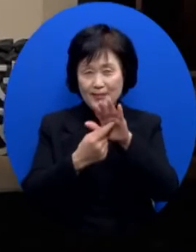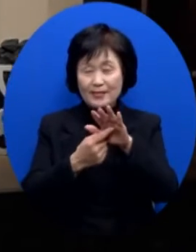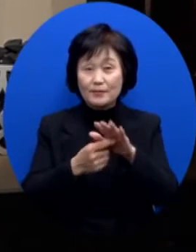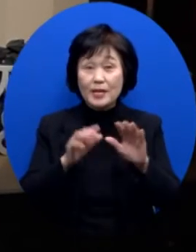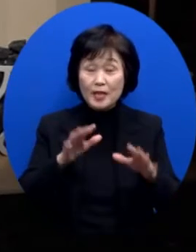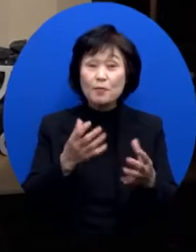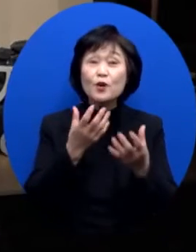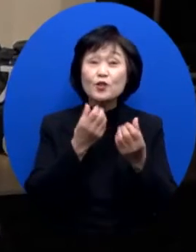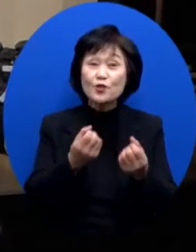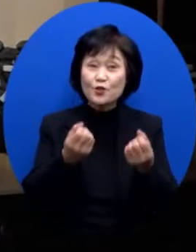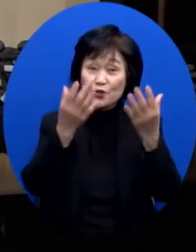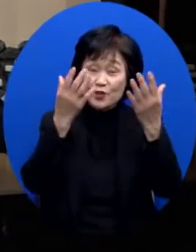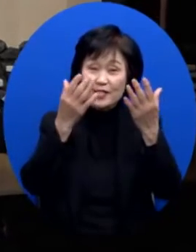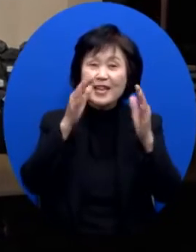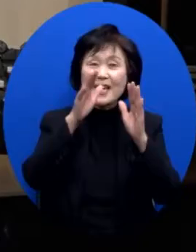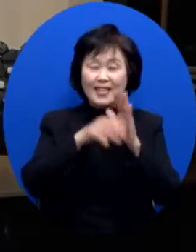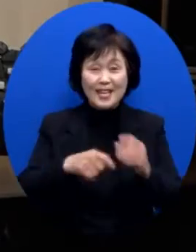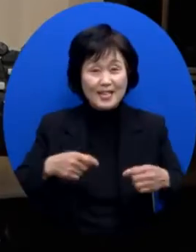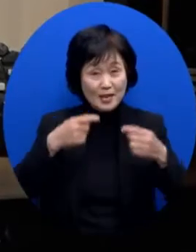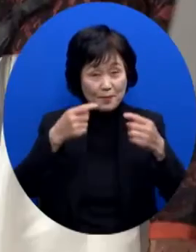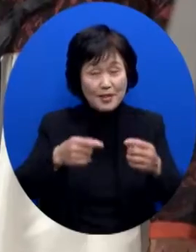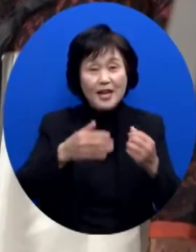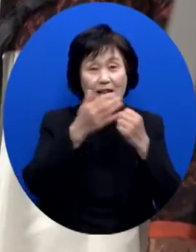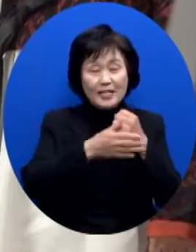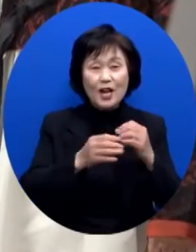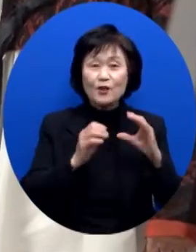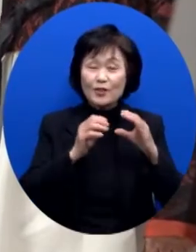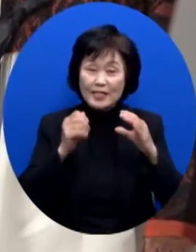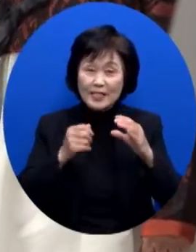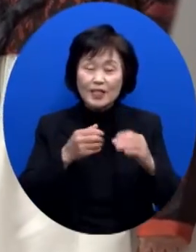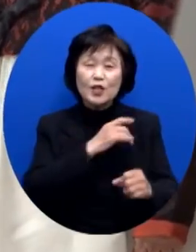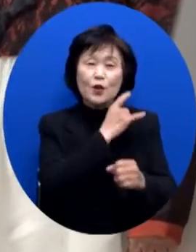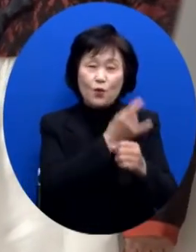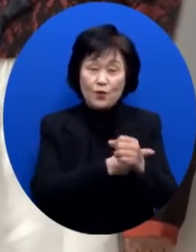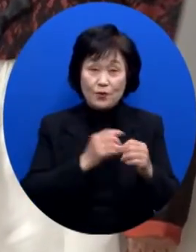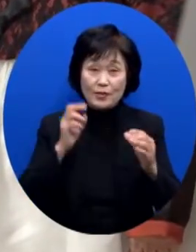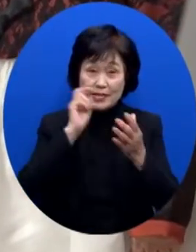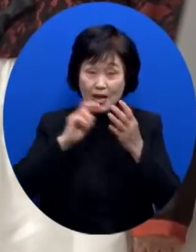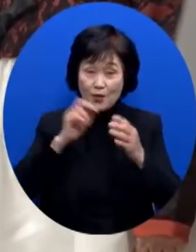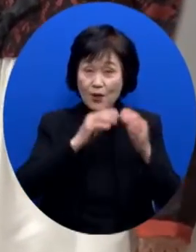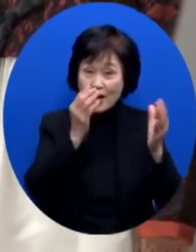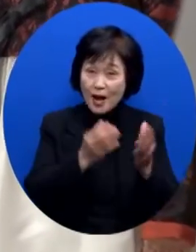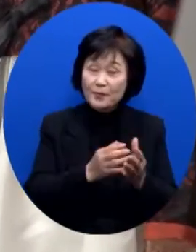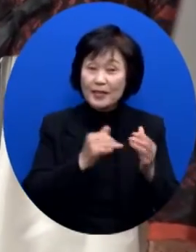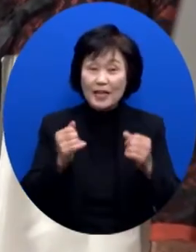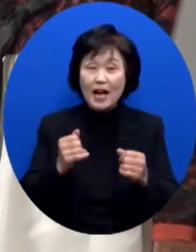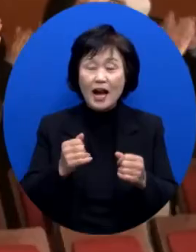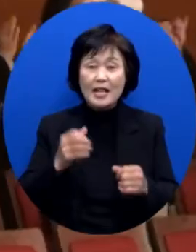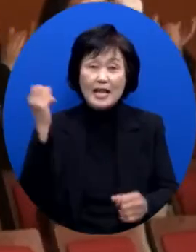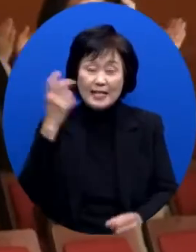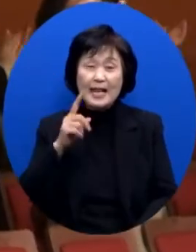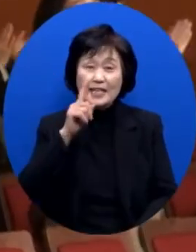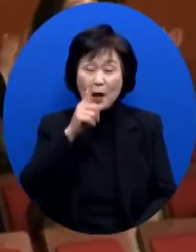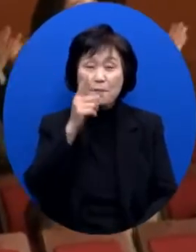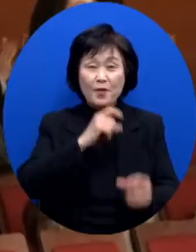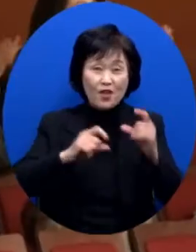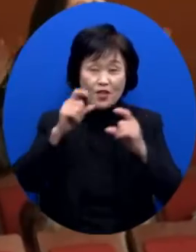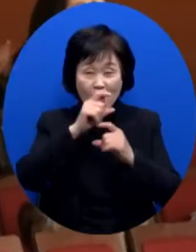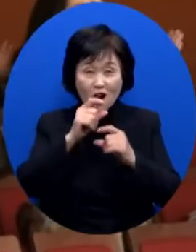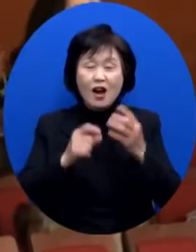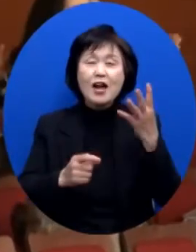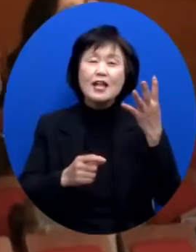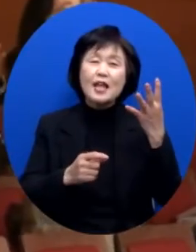이번 축제 폐막 행사에 참여한 배구 c 체 스콘 # 창단은 앵콜을 포함 의 총 4곡을 선 보여 관객들의 뜨거운